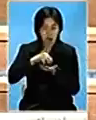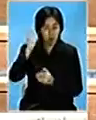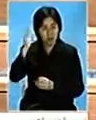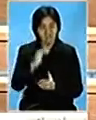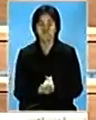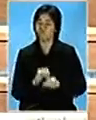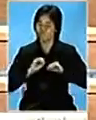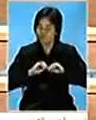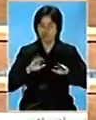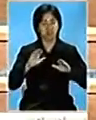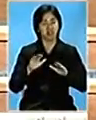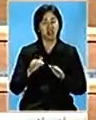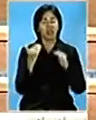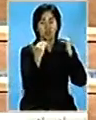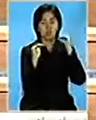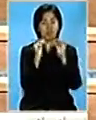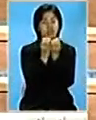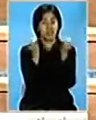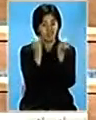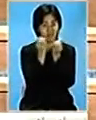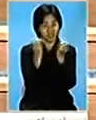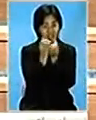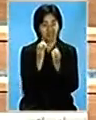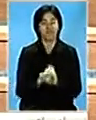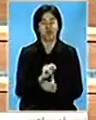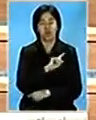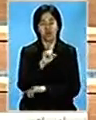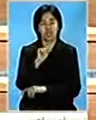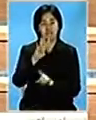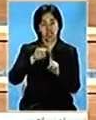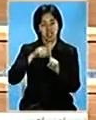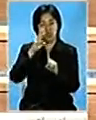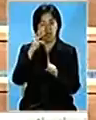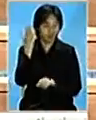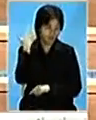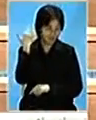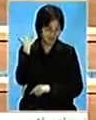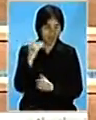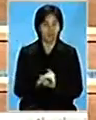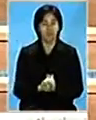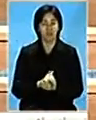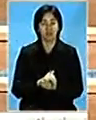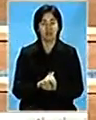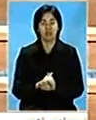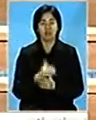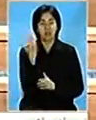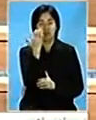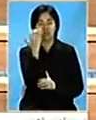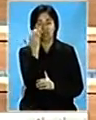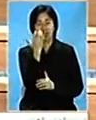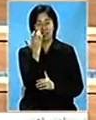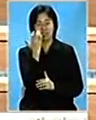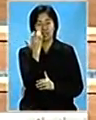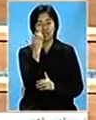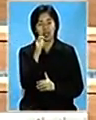ประกาศที่อนุสาวรีย์ประชาธิปไตยในวันที่24มิถุนายนที่ผ่านมาถ่ายทอดสดผ่านสถานีโทรทั